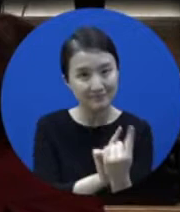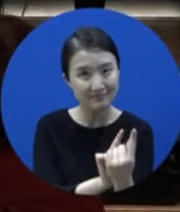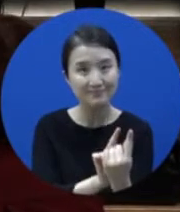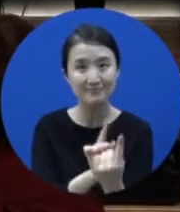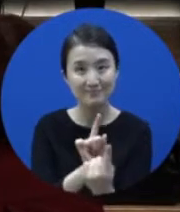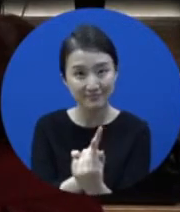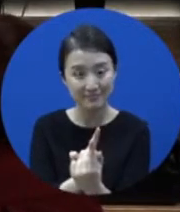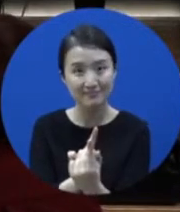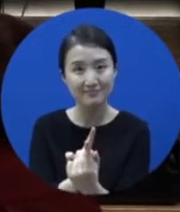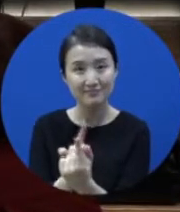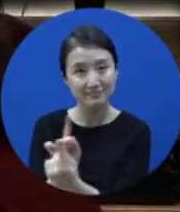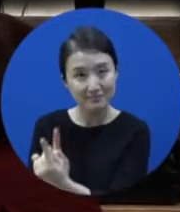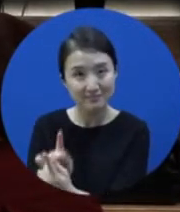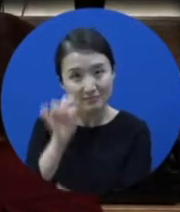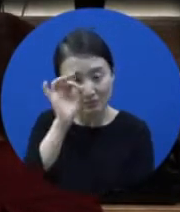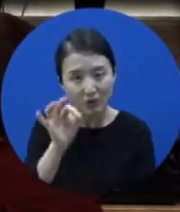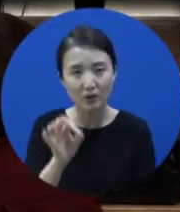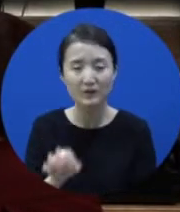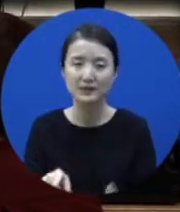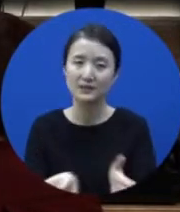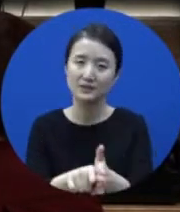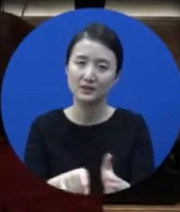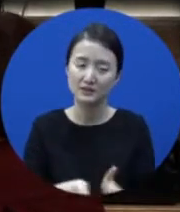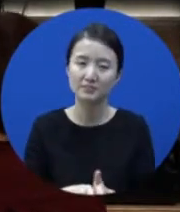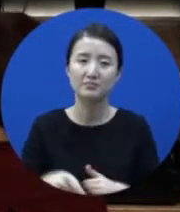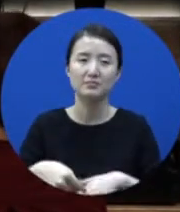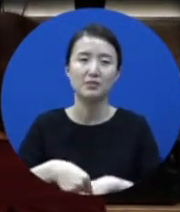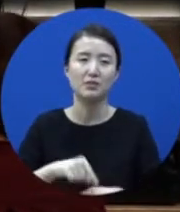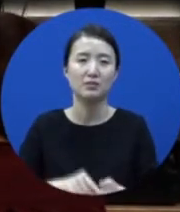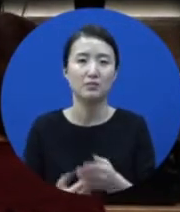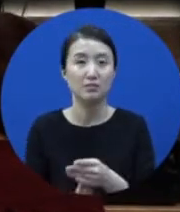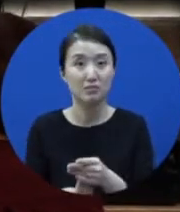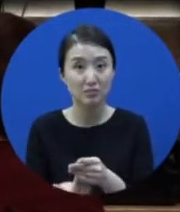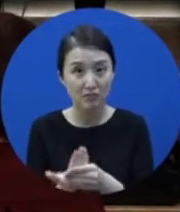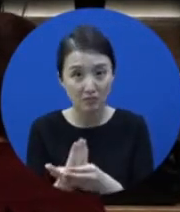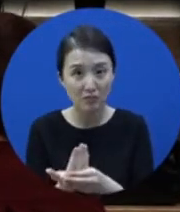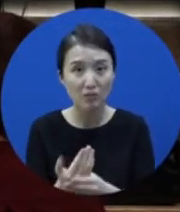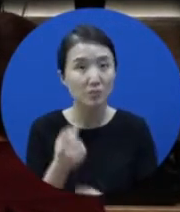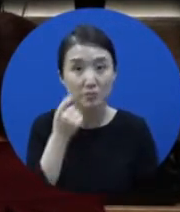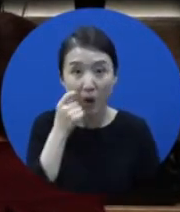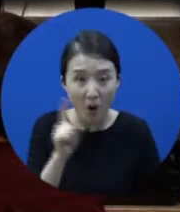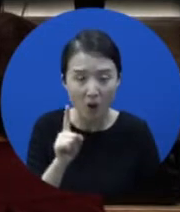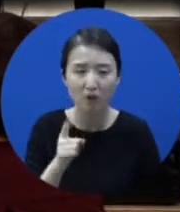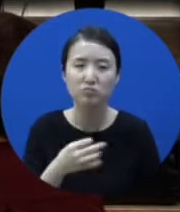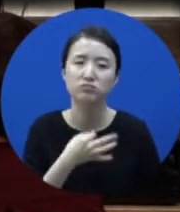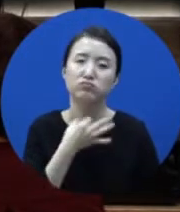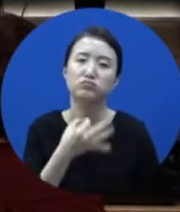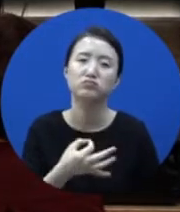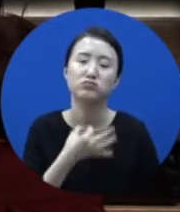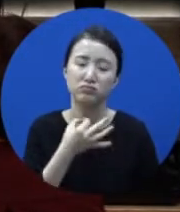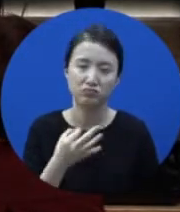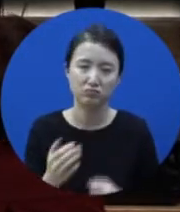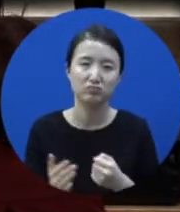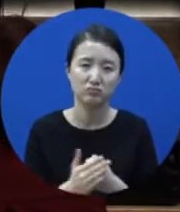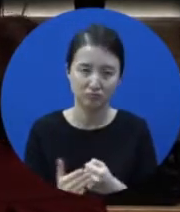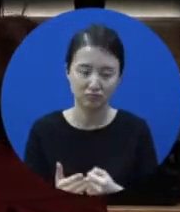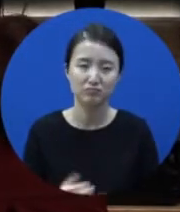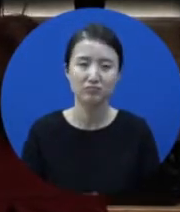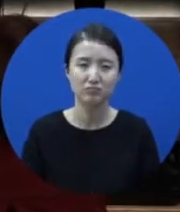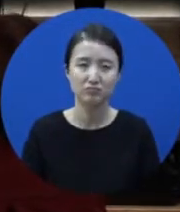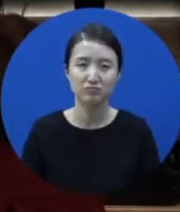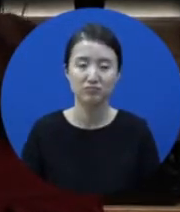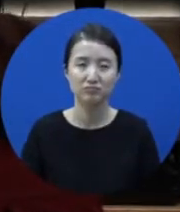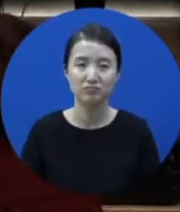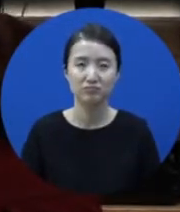바로 목소리에서 나온다라는 것을 알 수가 있습니다. 자, 그렇다면 목소리가 얼마나 중요한지 여러분 다시 한번 생각하실